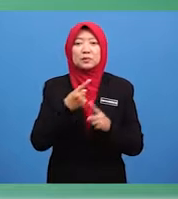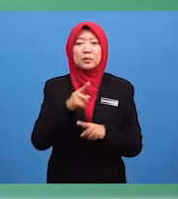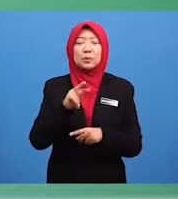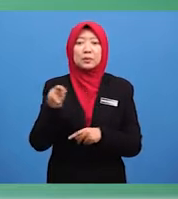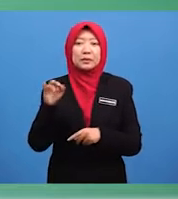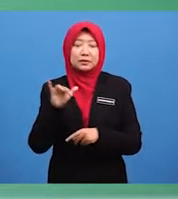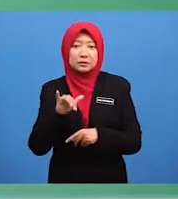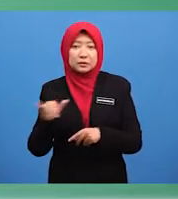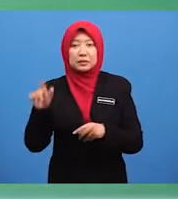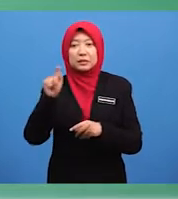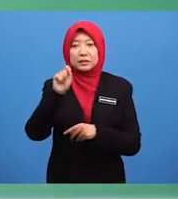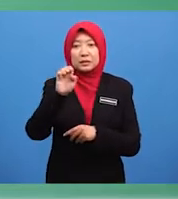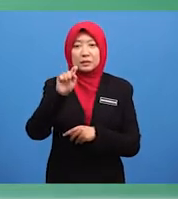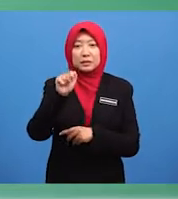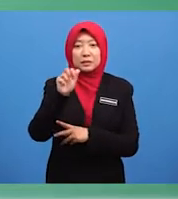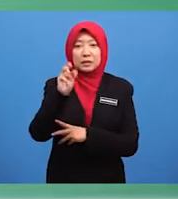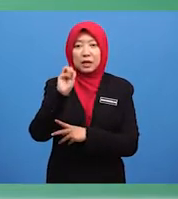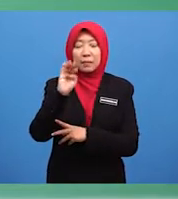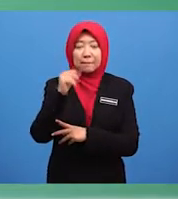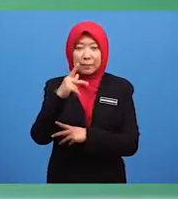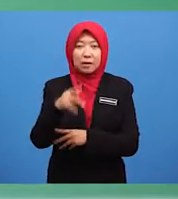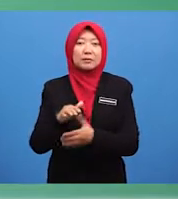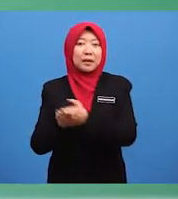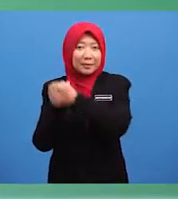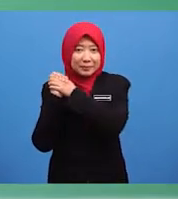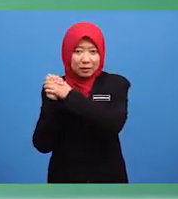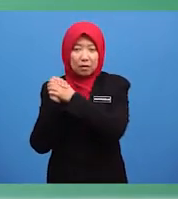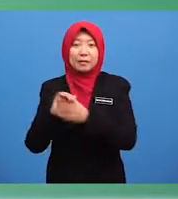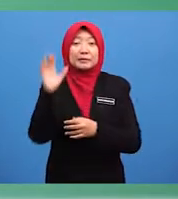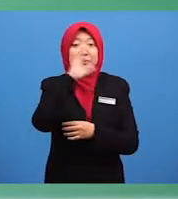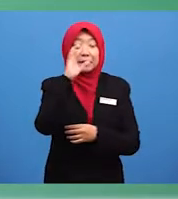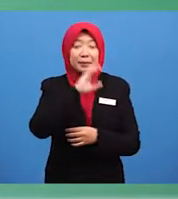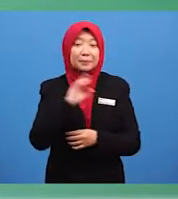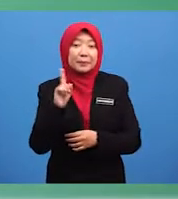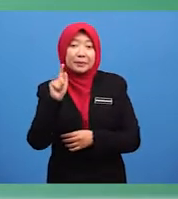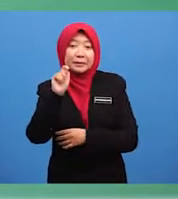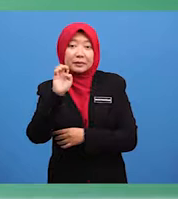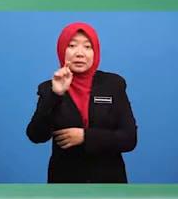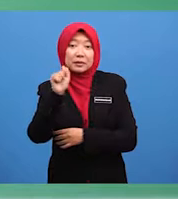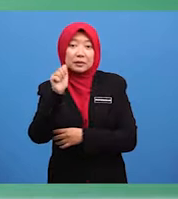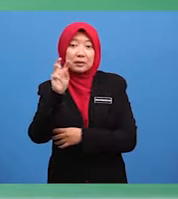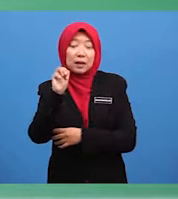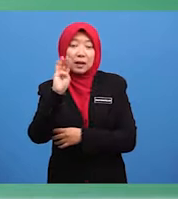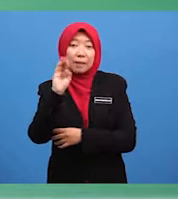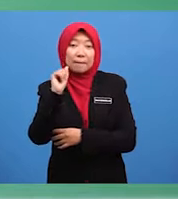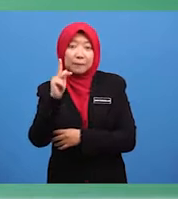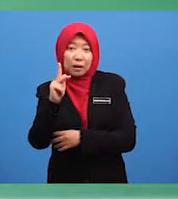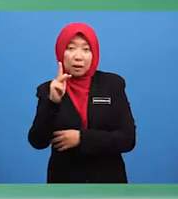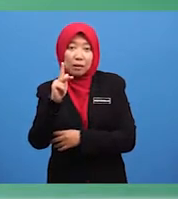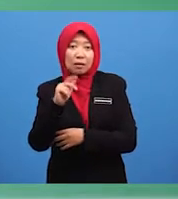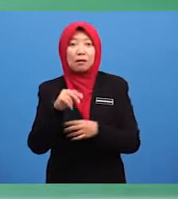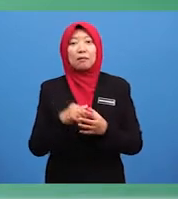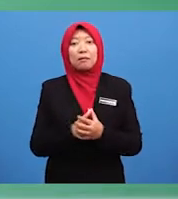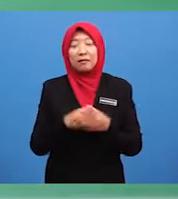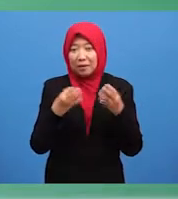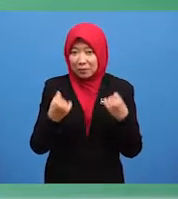jawapannya tertambak. Tahniah murid-murid. Cuba cari perkataan tertambak itu. Okey,